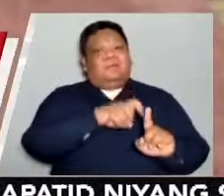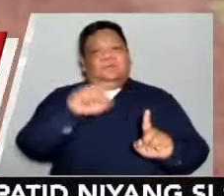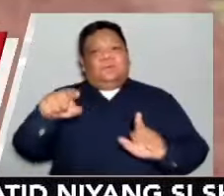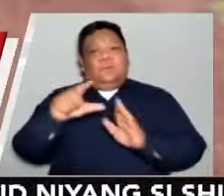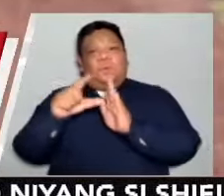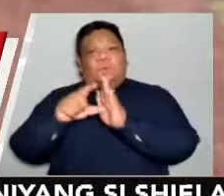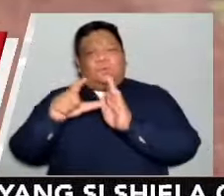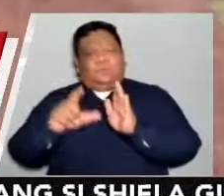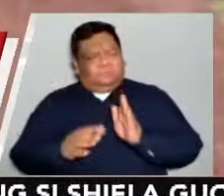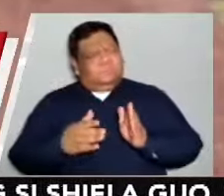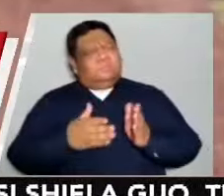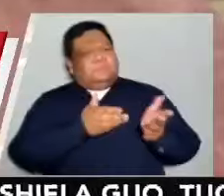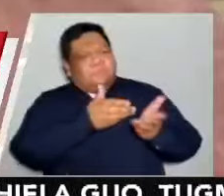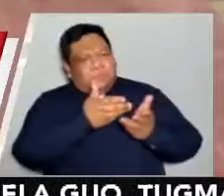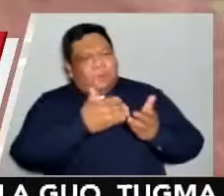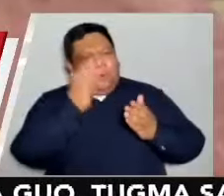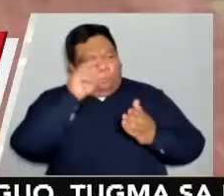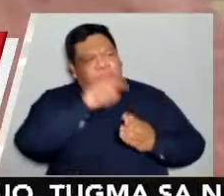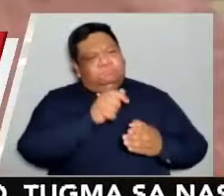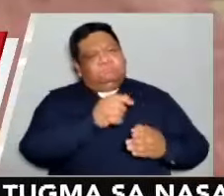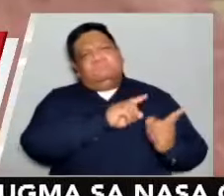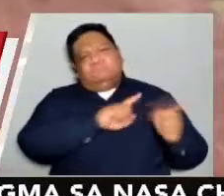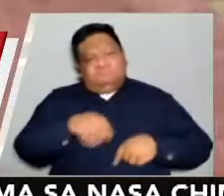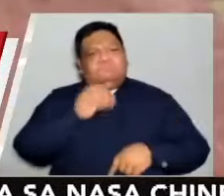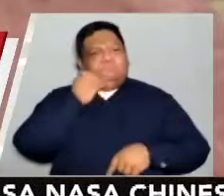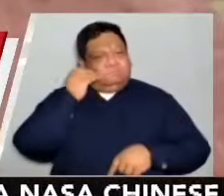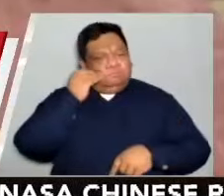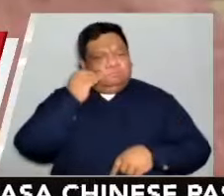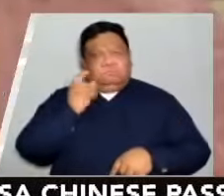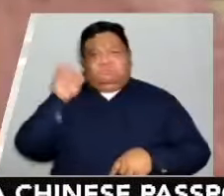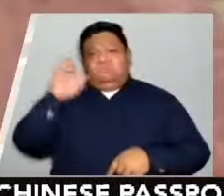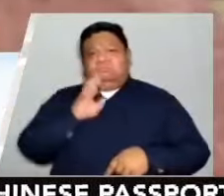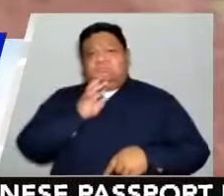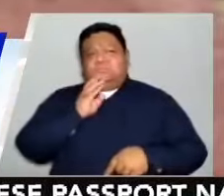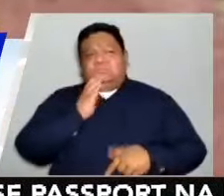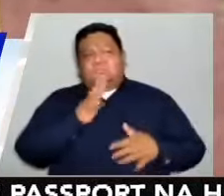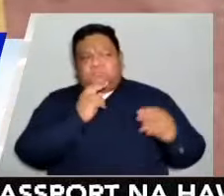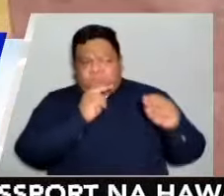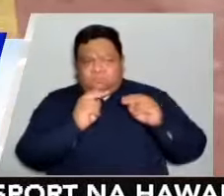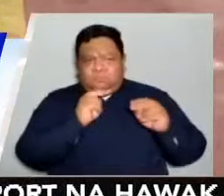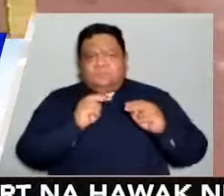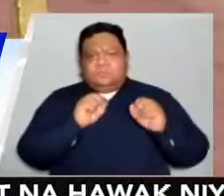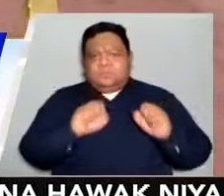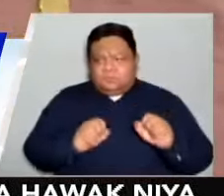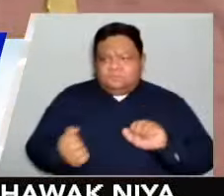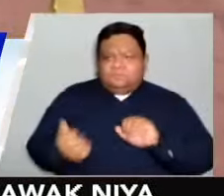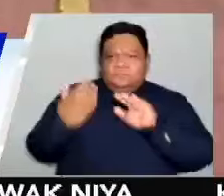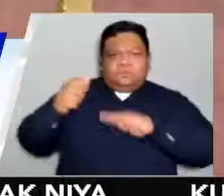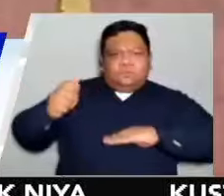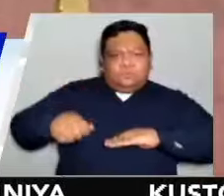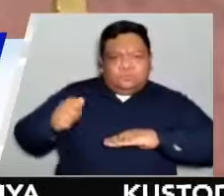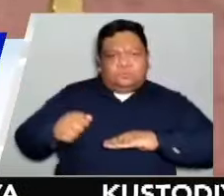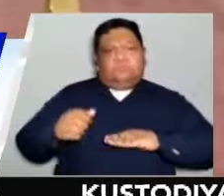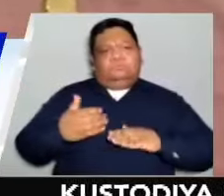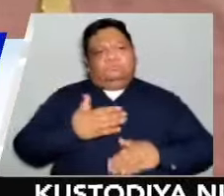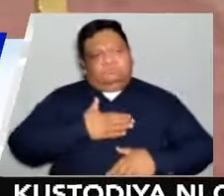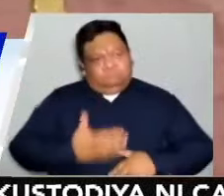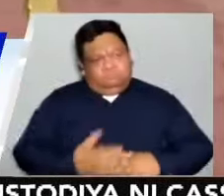negotiation for her to Uh to face the court to surrender and I Believe Uh in